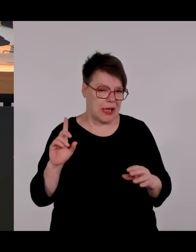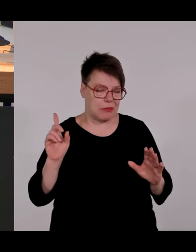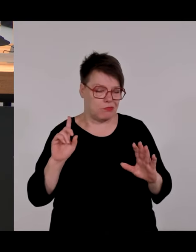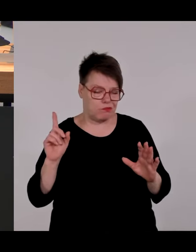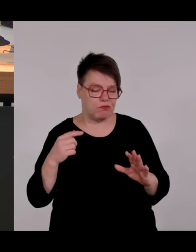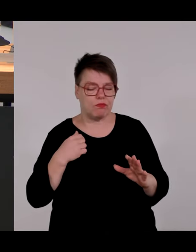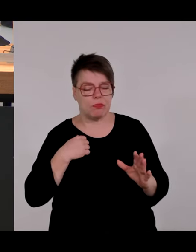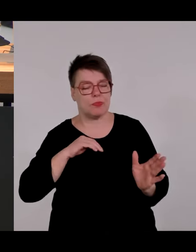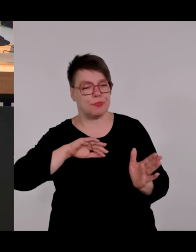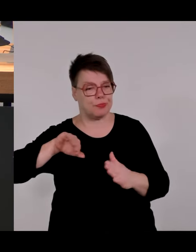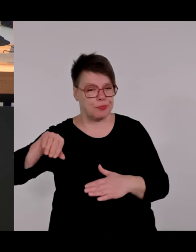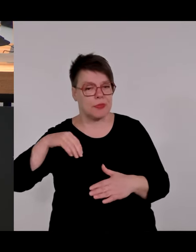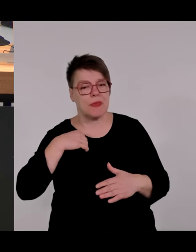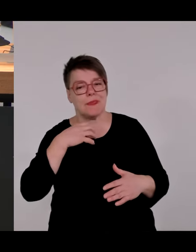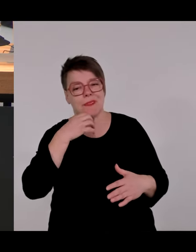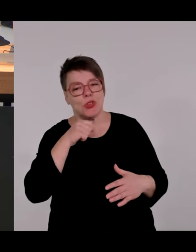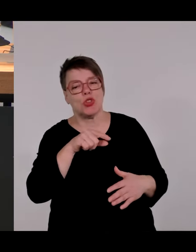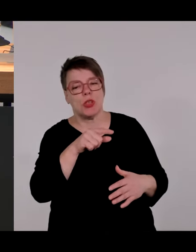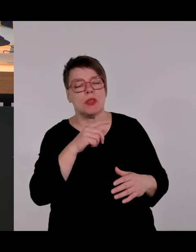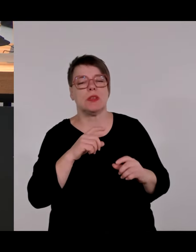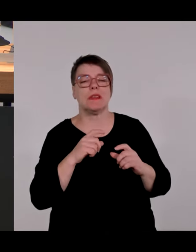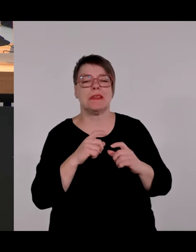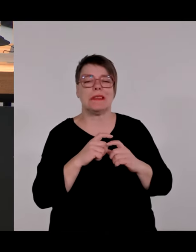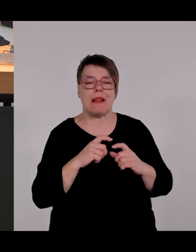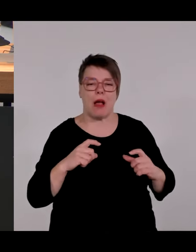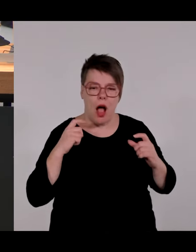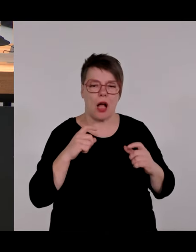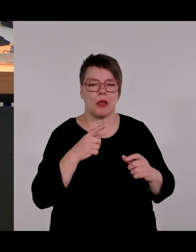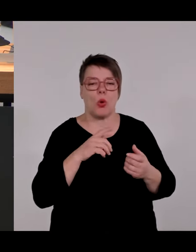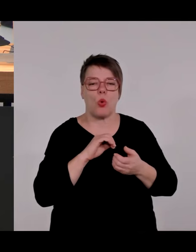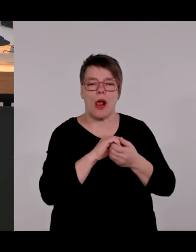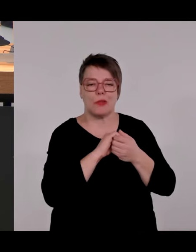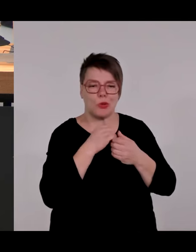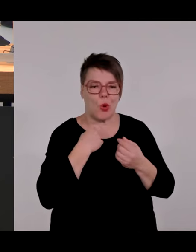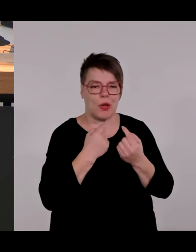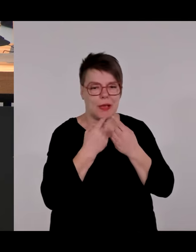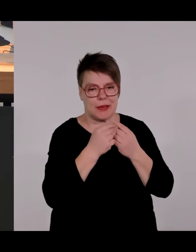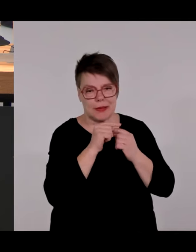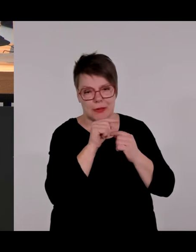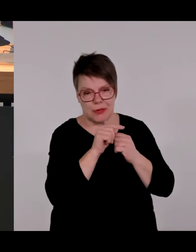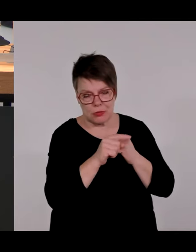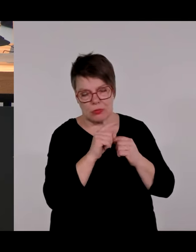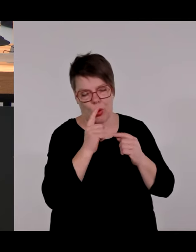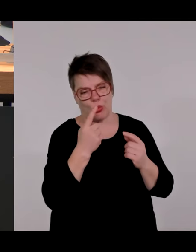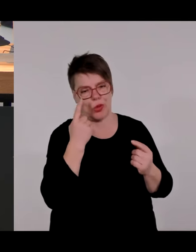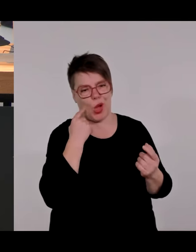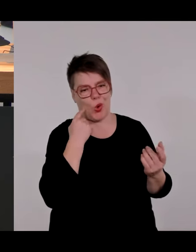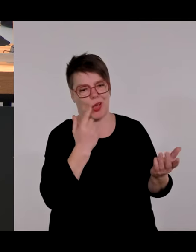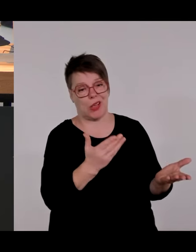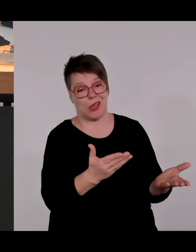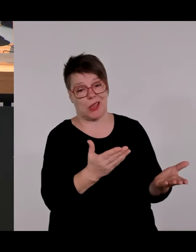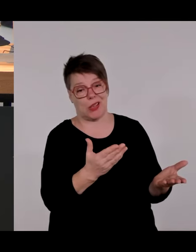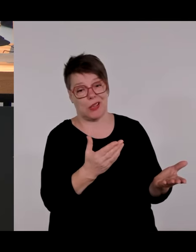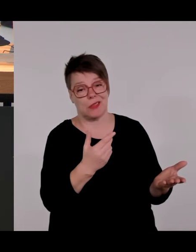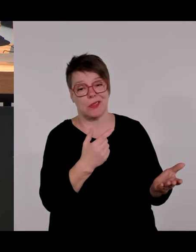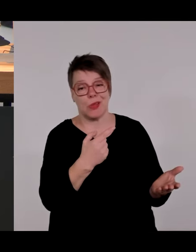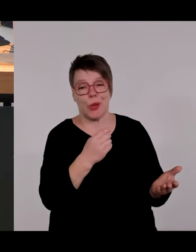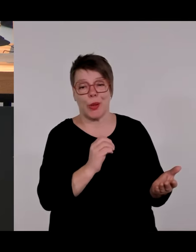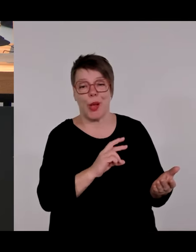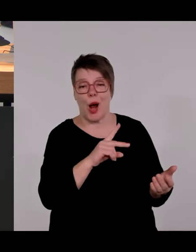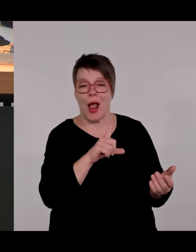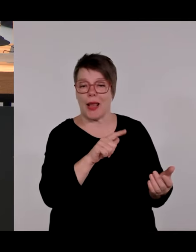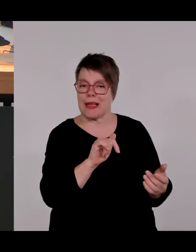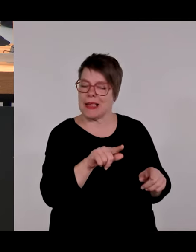in dieser Stadt. Ne? Lange geschieht erstmal wenig, obwohl Anwohner immer wieder auf verschiedene Problemlagen hinweisen mit Armut,